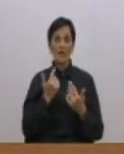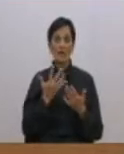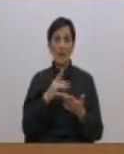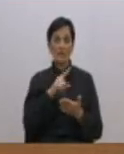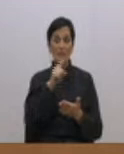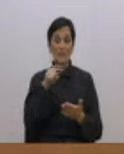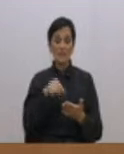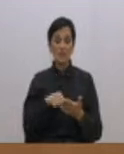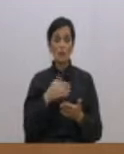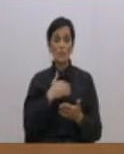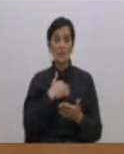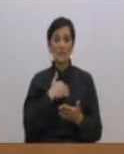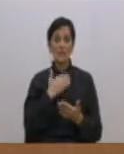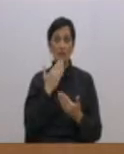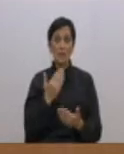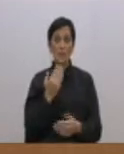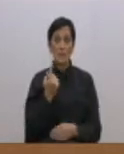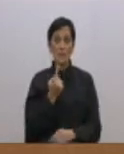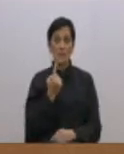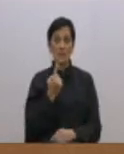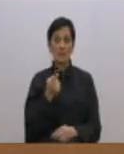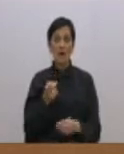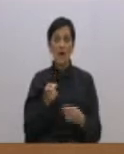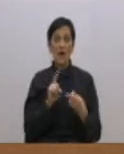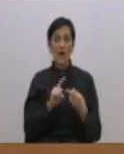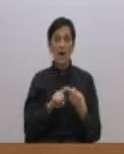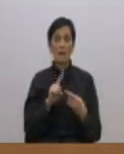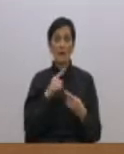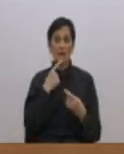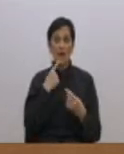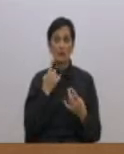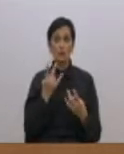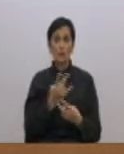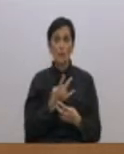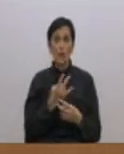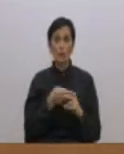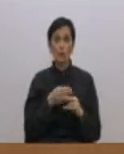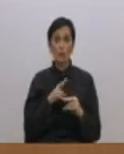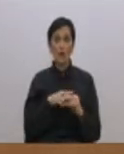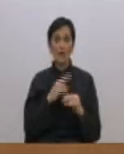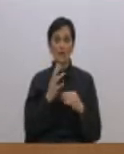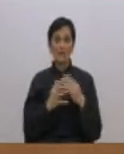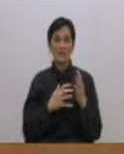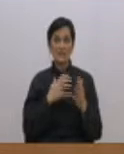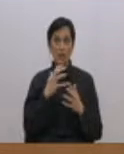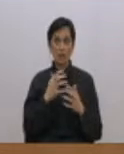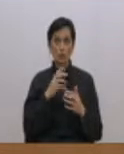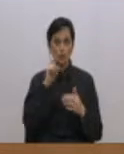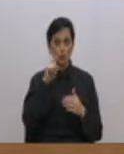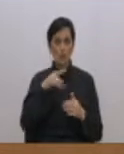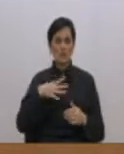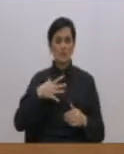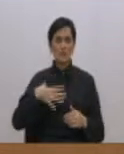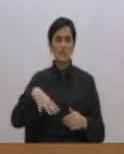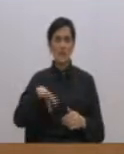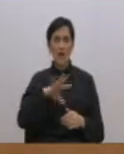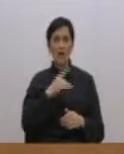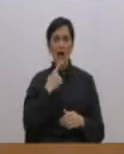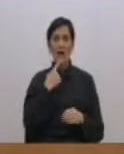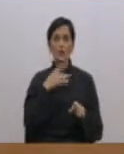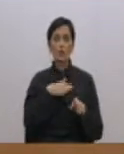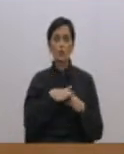კითხვა რაც მინდა დაგისვათ. პირველი ეხება, რა თქმა უნდა, ეს საერთაშორისო ცნობილია, რომ საქართველო